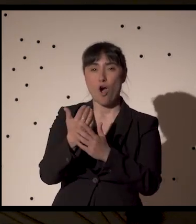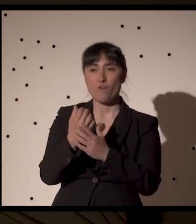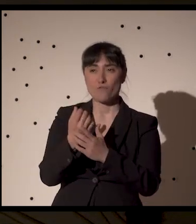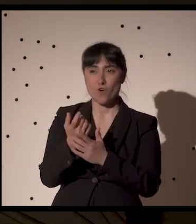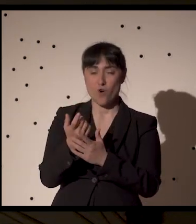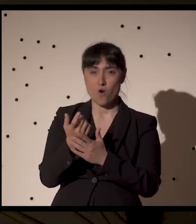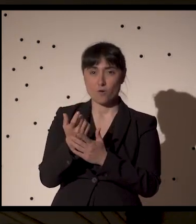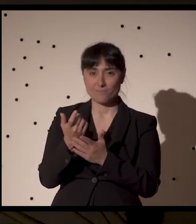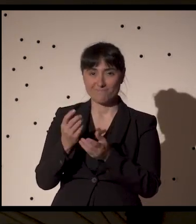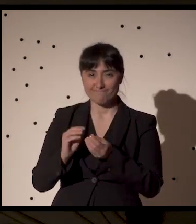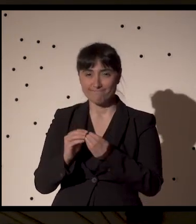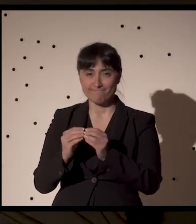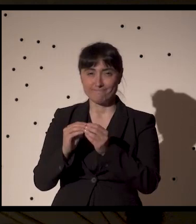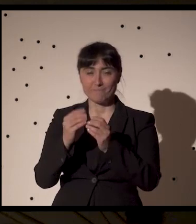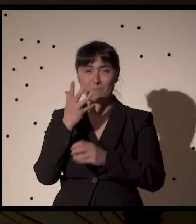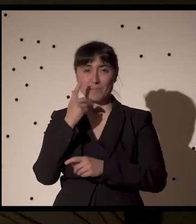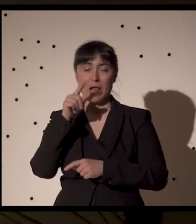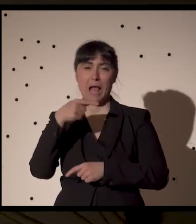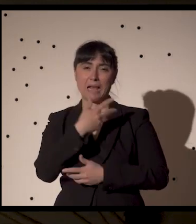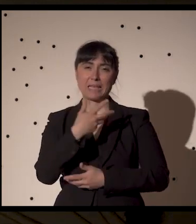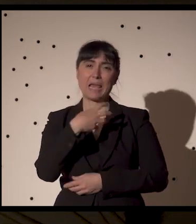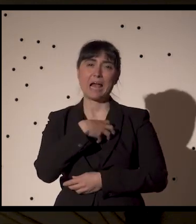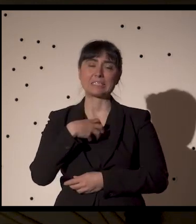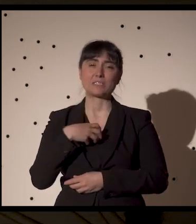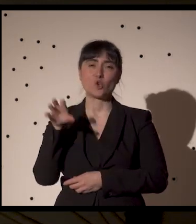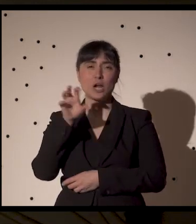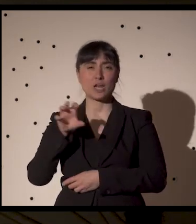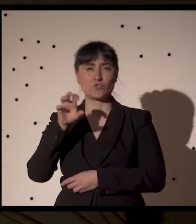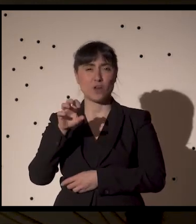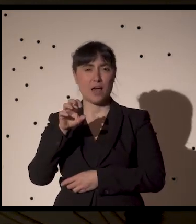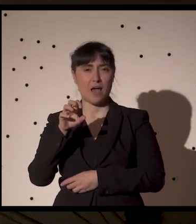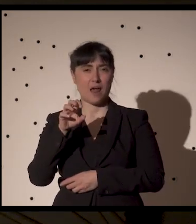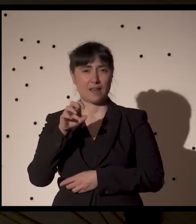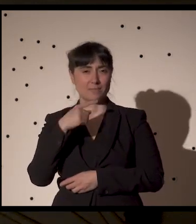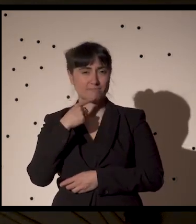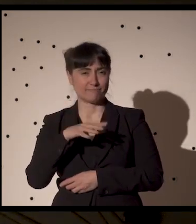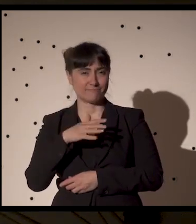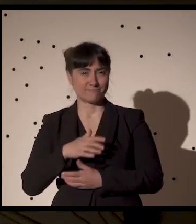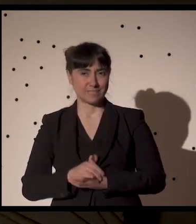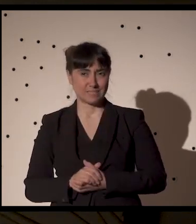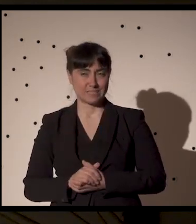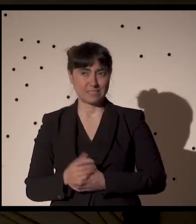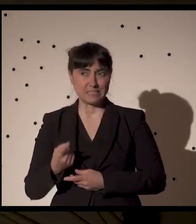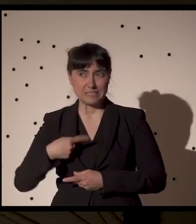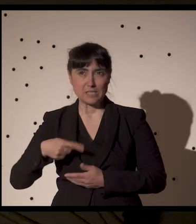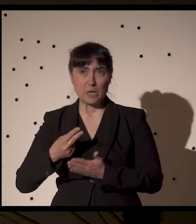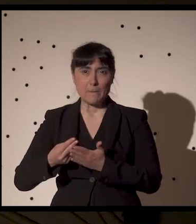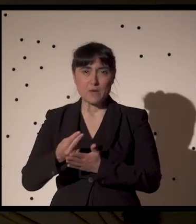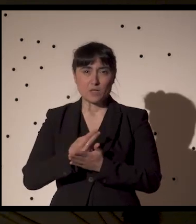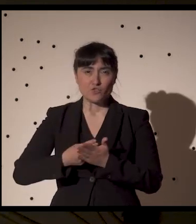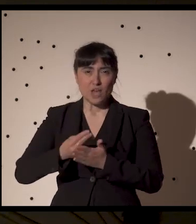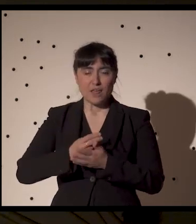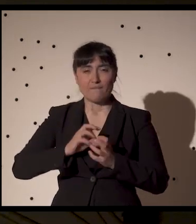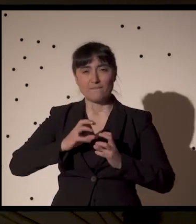dal dal nostro assessore regionale sono tanti progetti che abbiamo messo in campo per avviare un dialogo